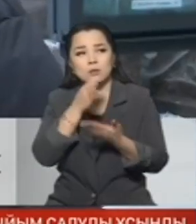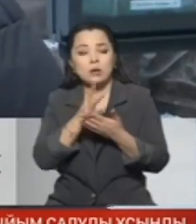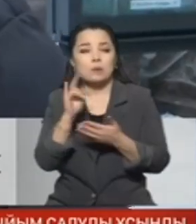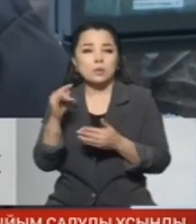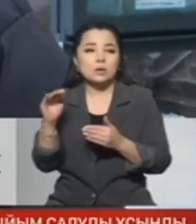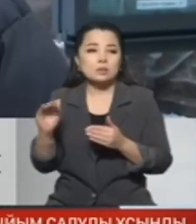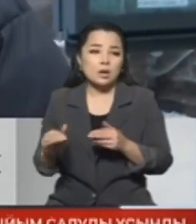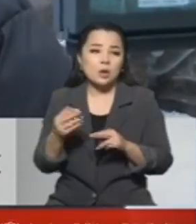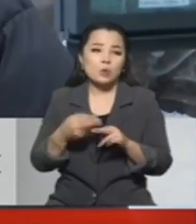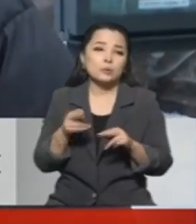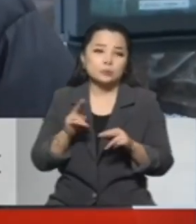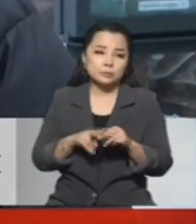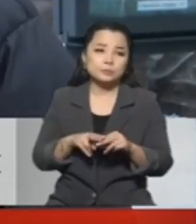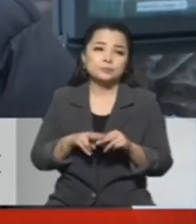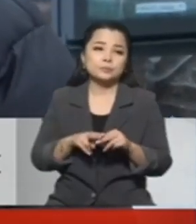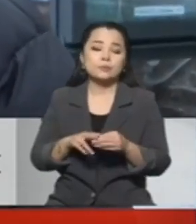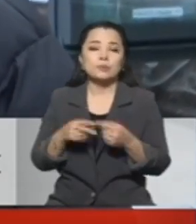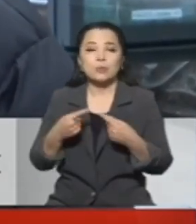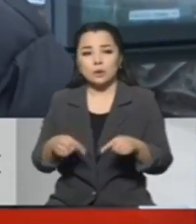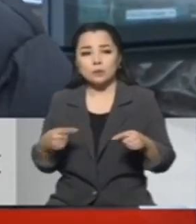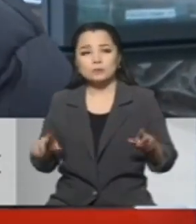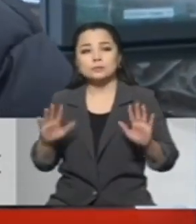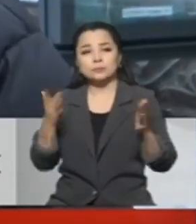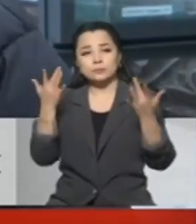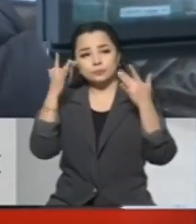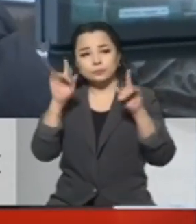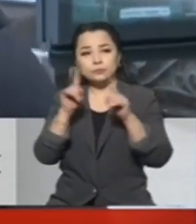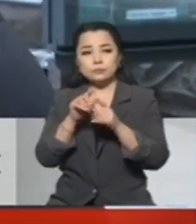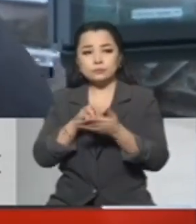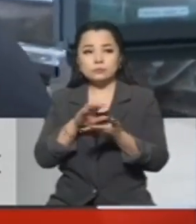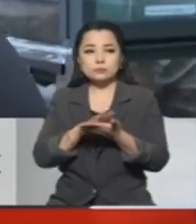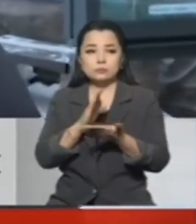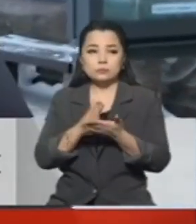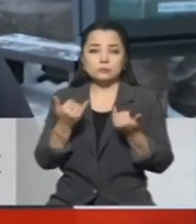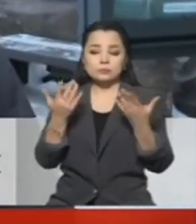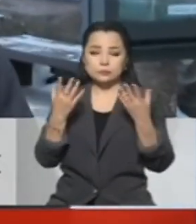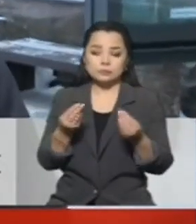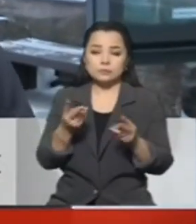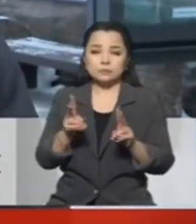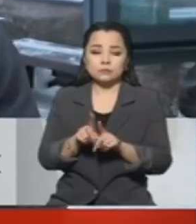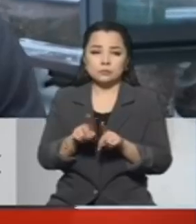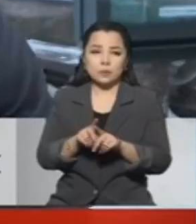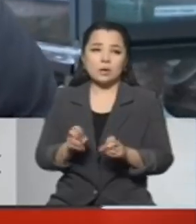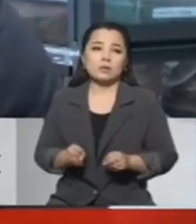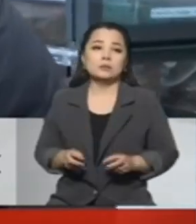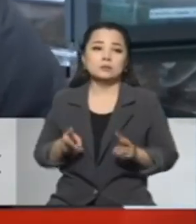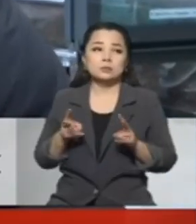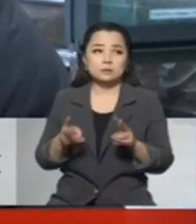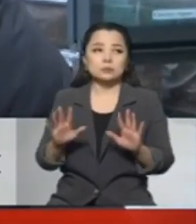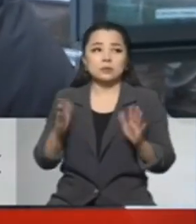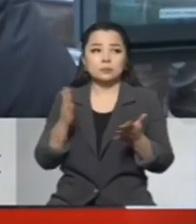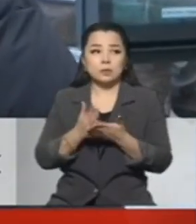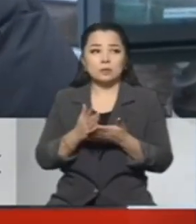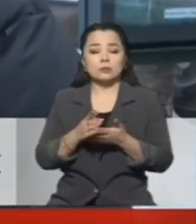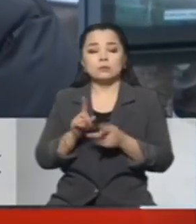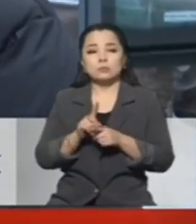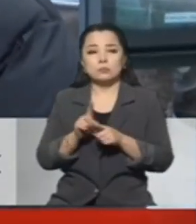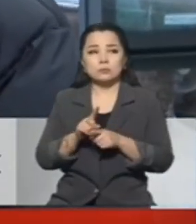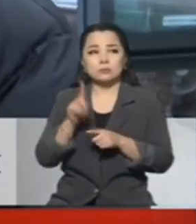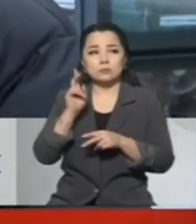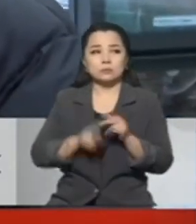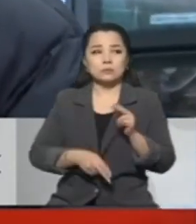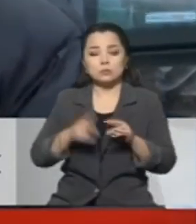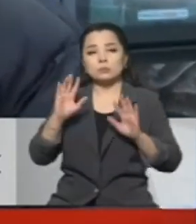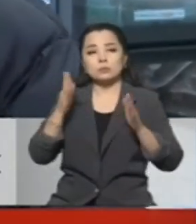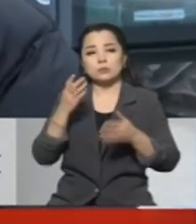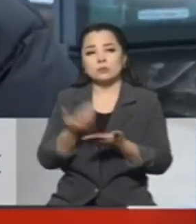ғой. Неше түрлі жағдайлар болып жатыр ғой қазіргі кезде. Құдай сақтасын, ондай арты заманы аяқталып